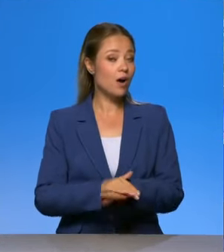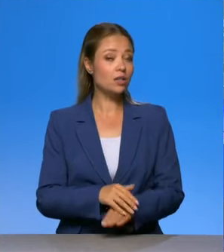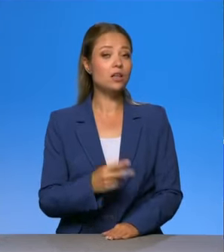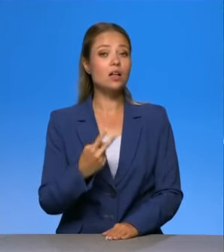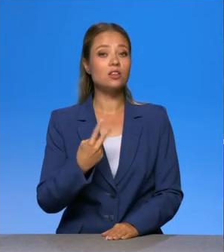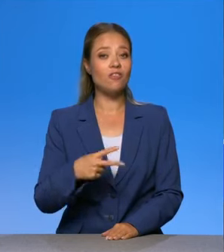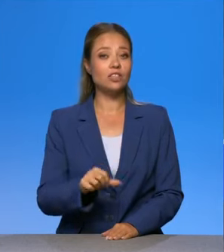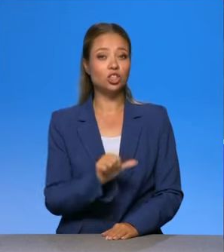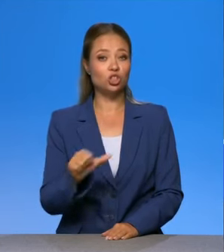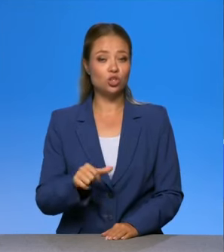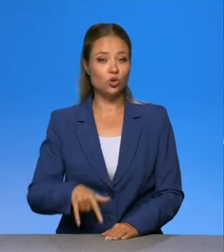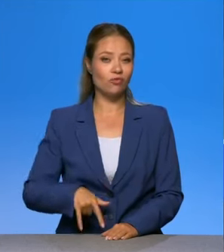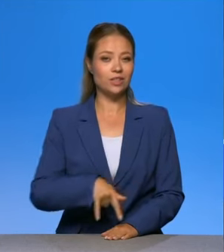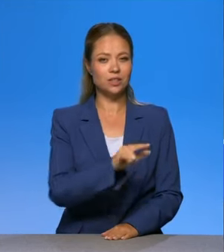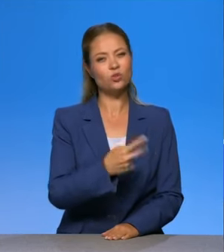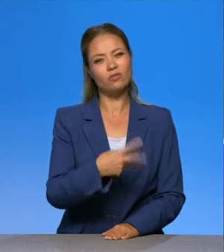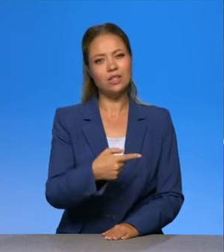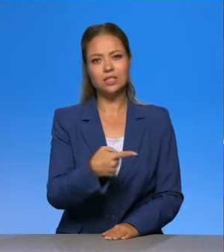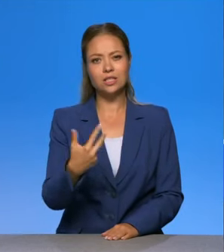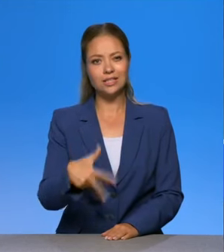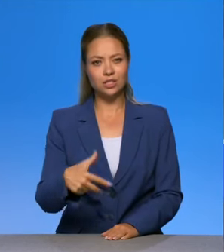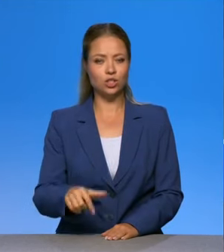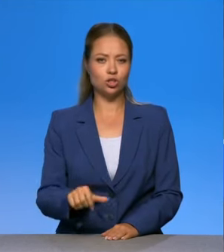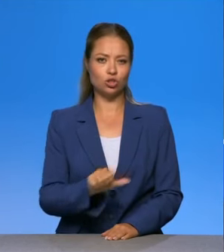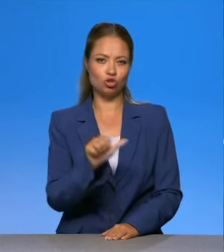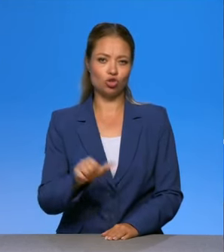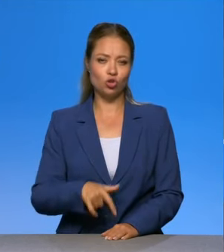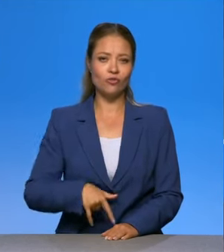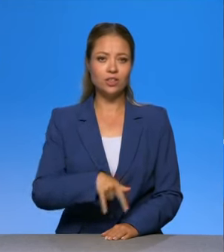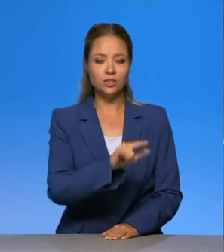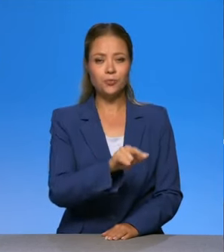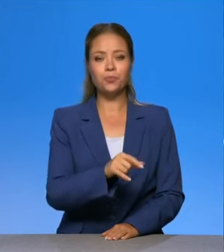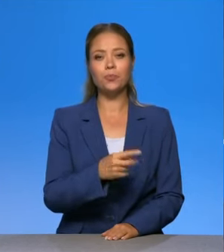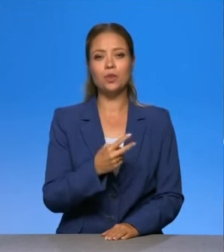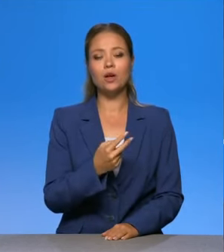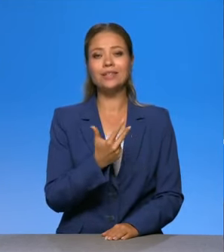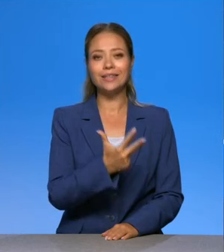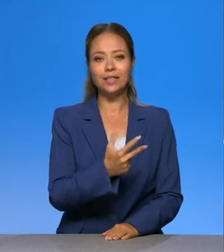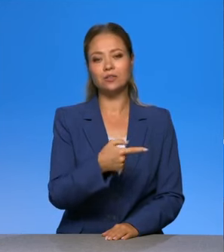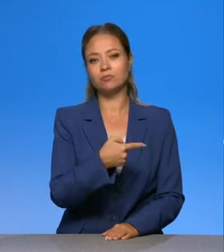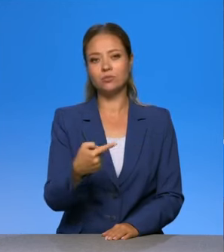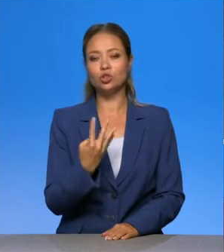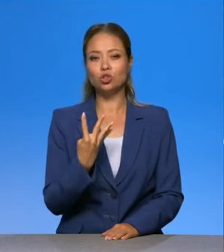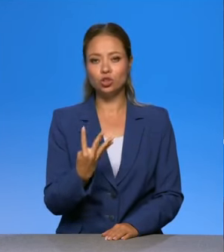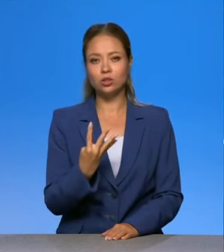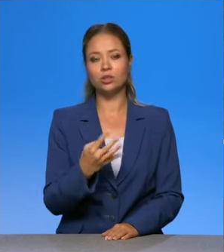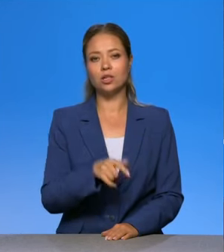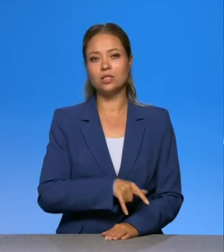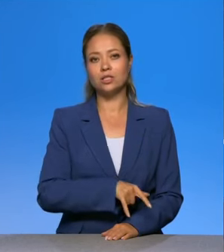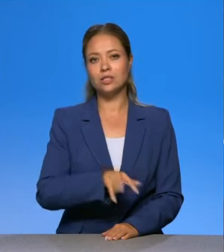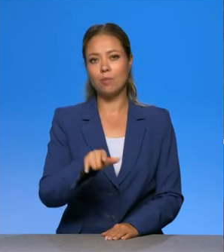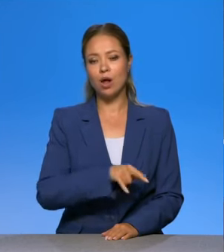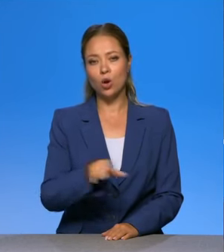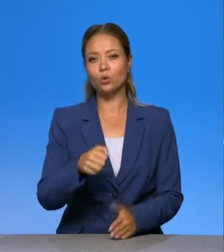небольшим лететь, от 20 до 30, в зависимости от самолетов, от 2 до 4 самолетов, от 3 до 4 самолетов до самого берега Маклая, это в